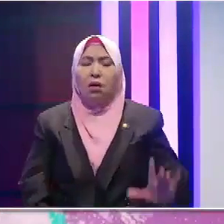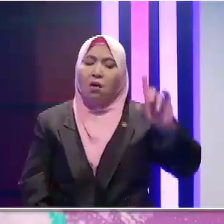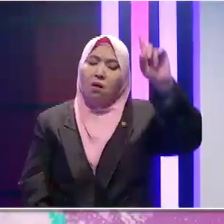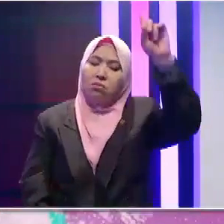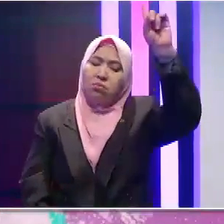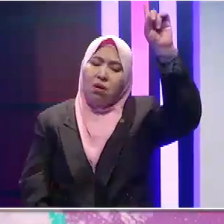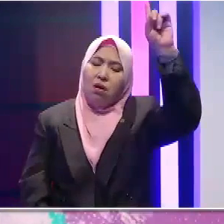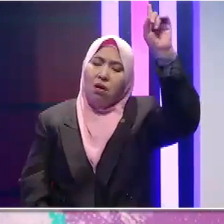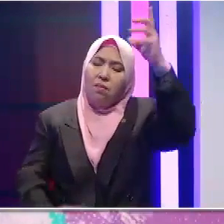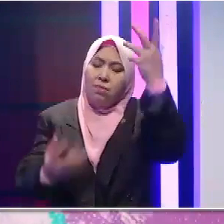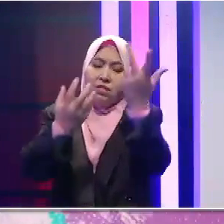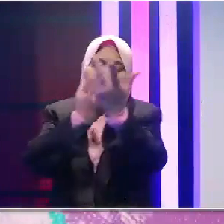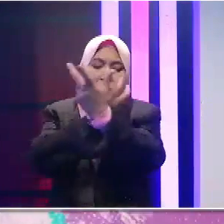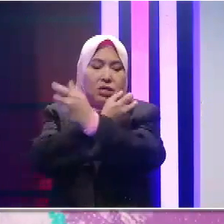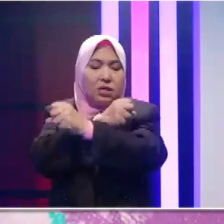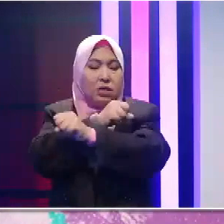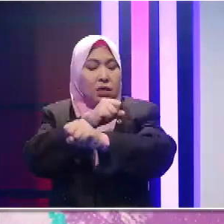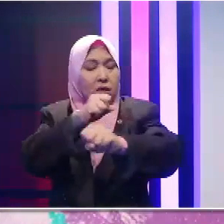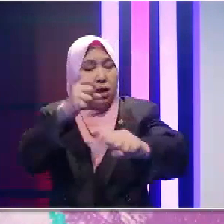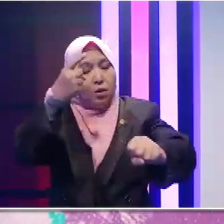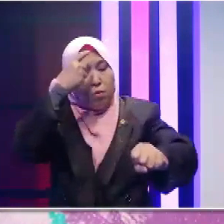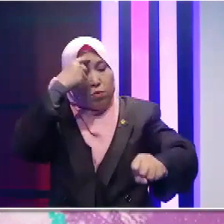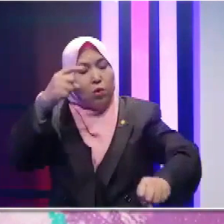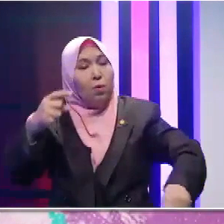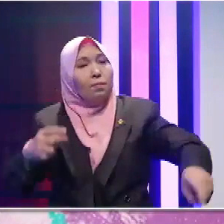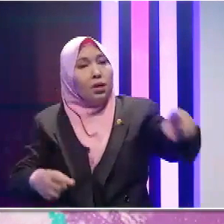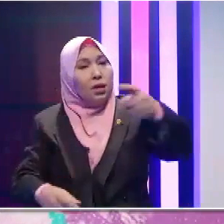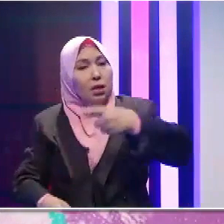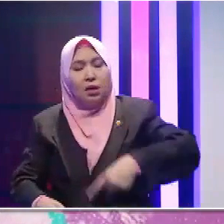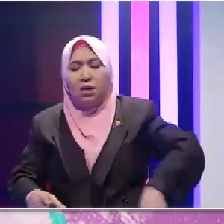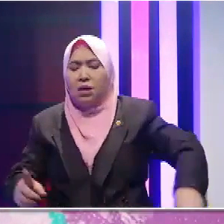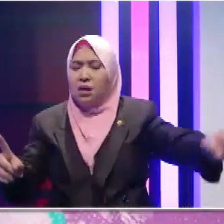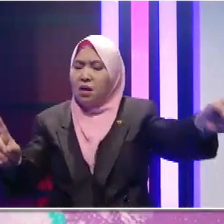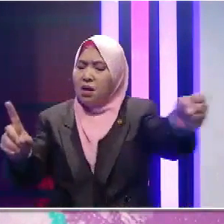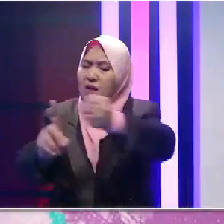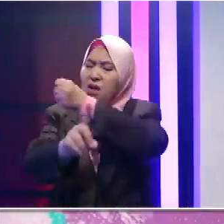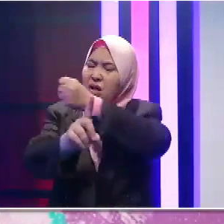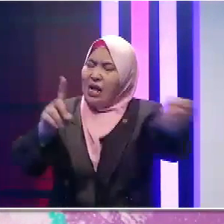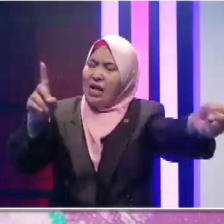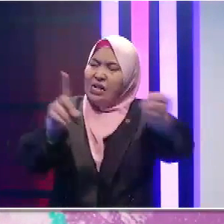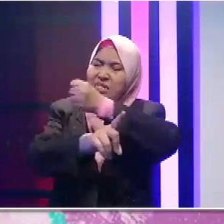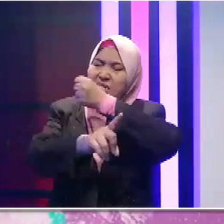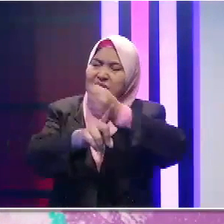أعد الله لهم عذابا